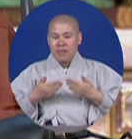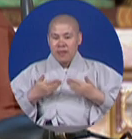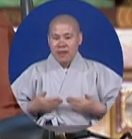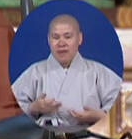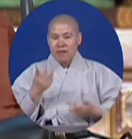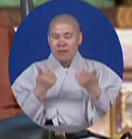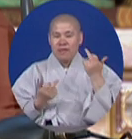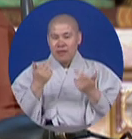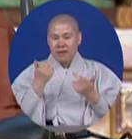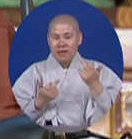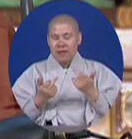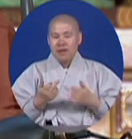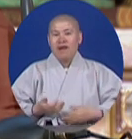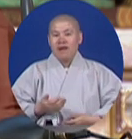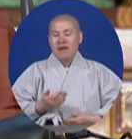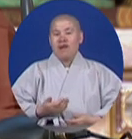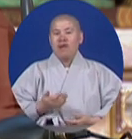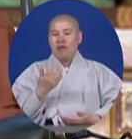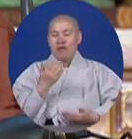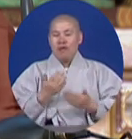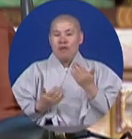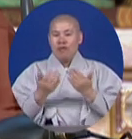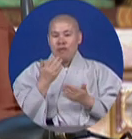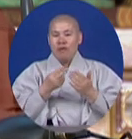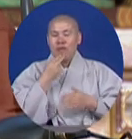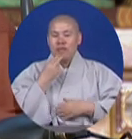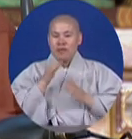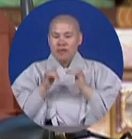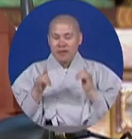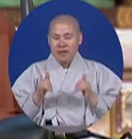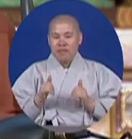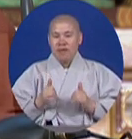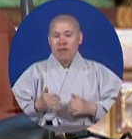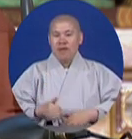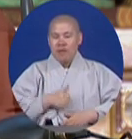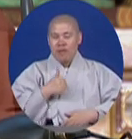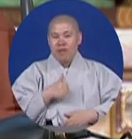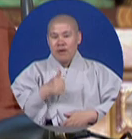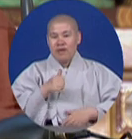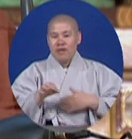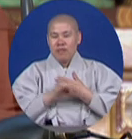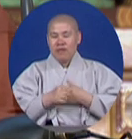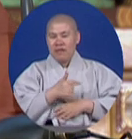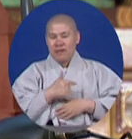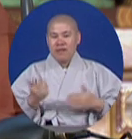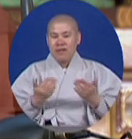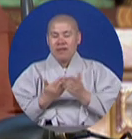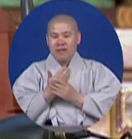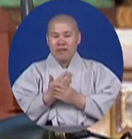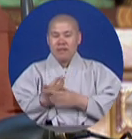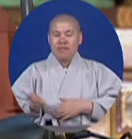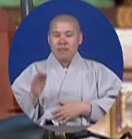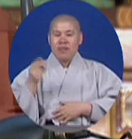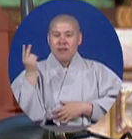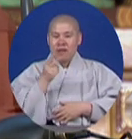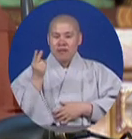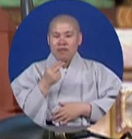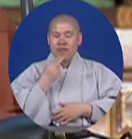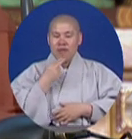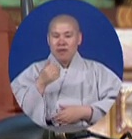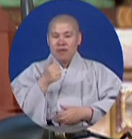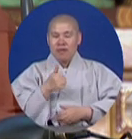나는 사람이 한 번 화산 폭발하듯이 나면 그 큰일 나거든요. 근데 자주 나는 게 아니에요. 또